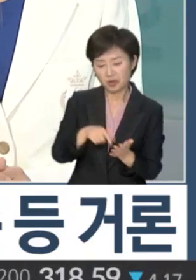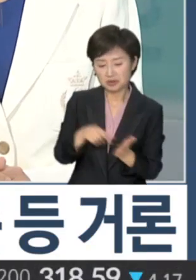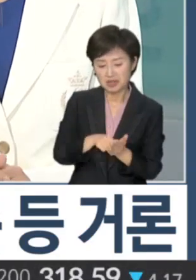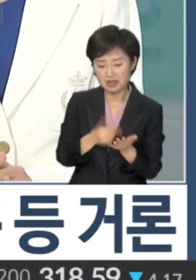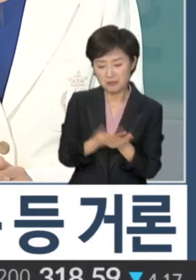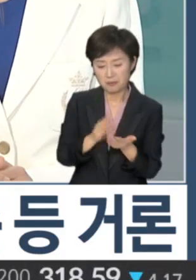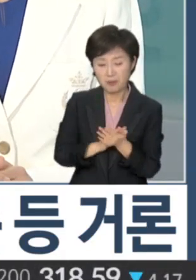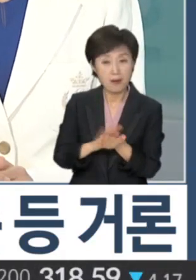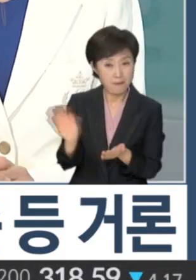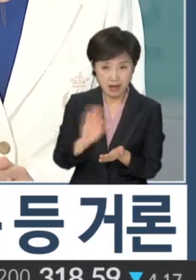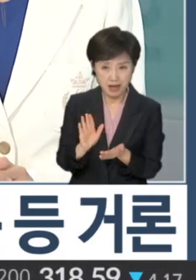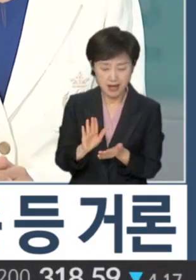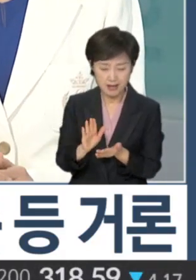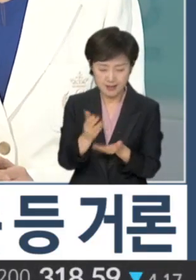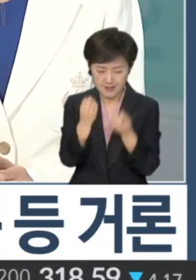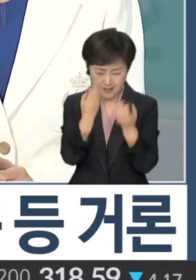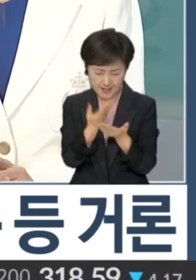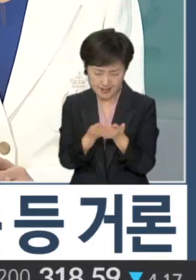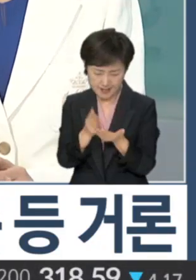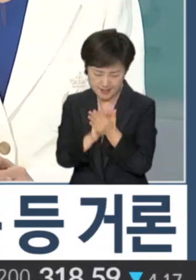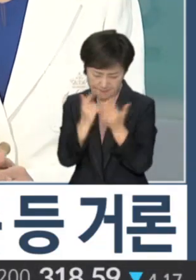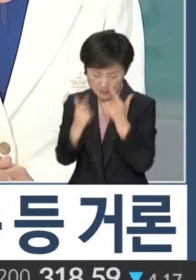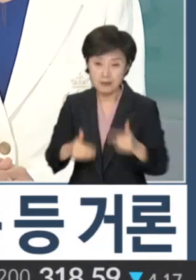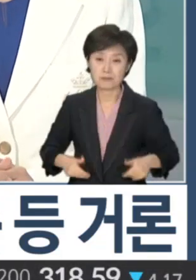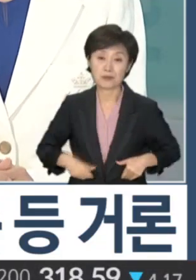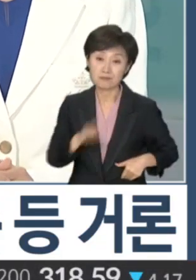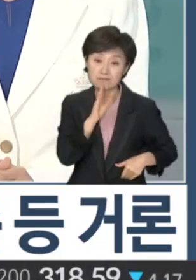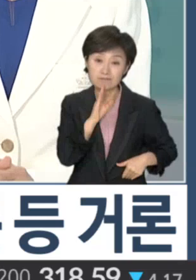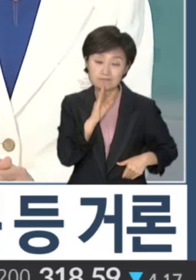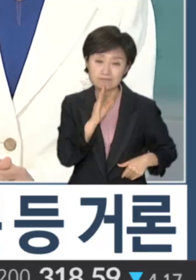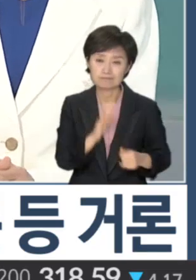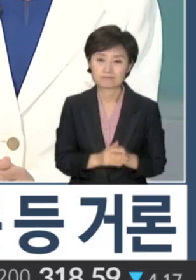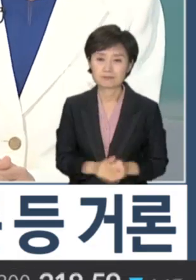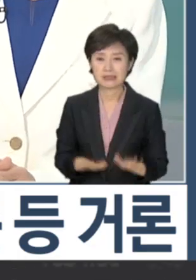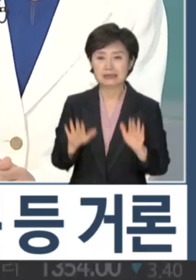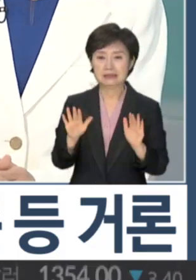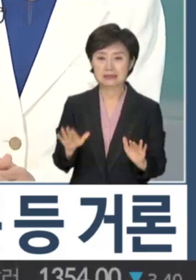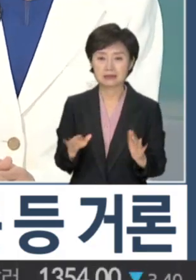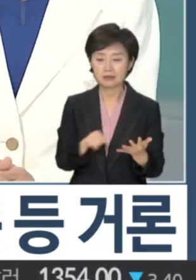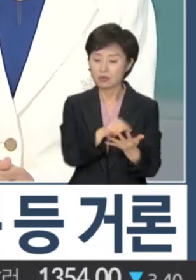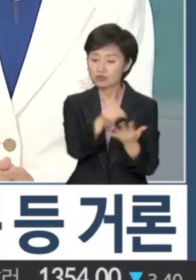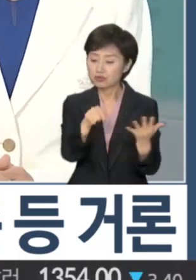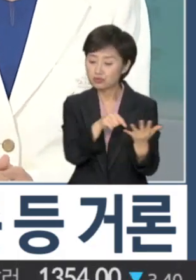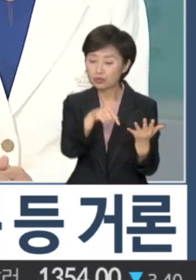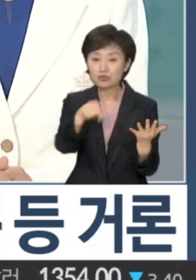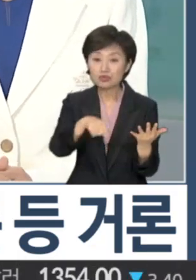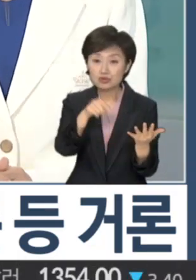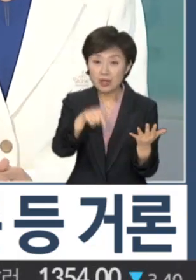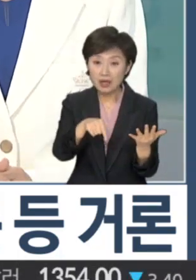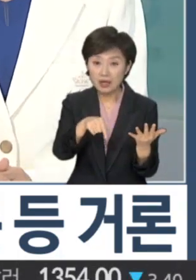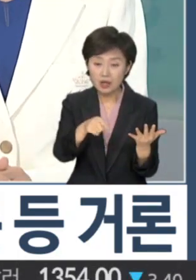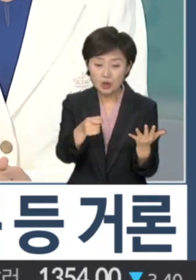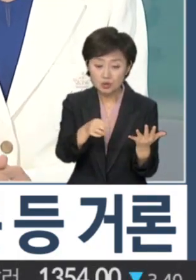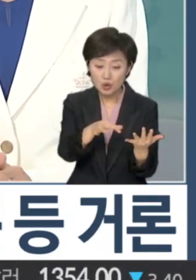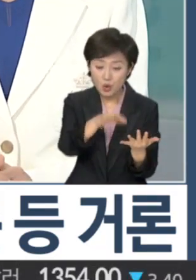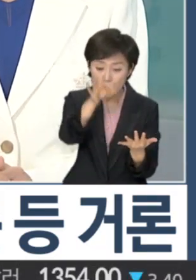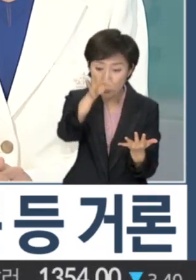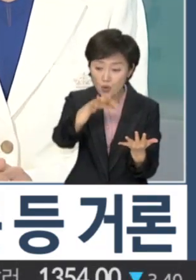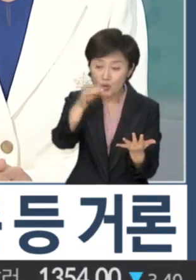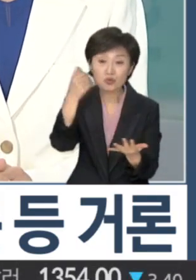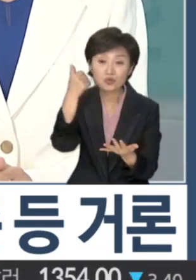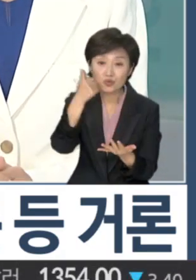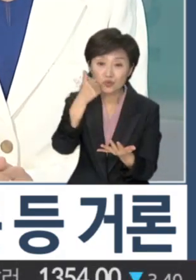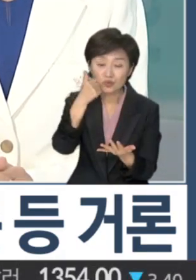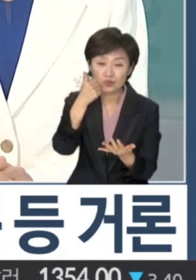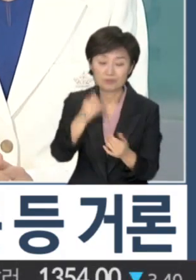게 좋겠다라고 말씀해 네. 주셨는데 뭐 지금 이 자리에서 단정적으로 말씀해 주시긴 어렵겠습니다만 조금은 선택지가